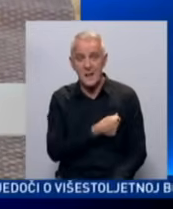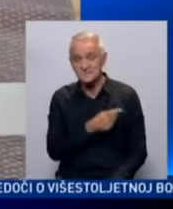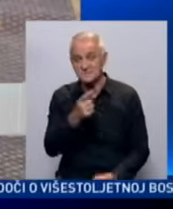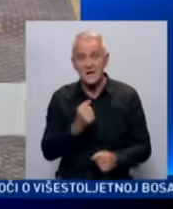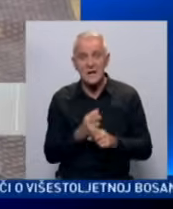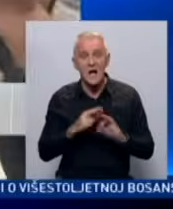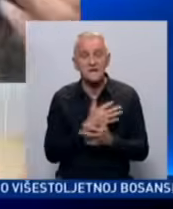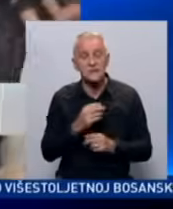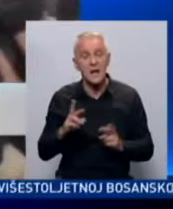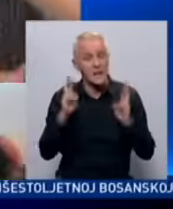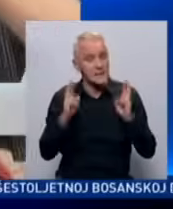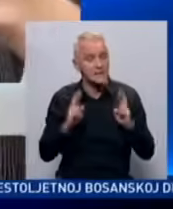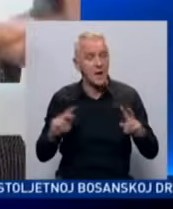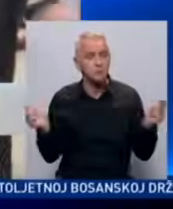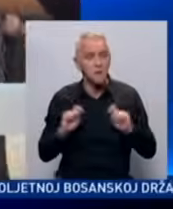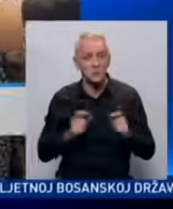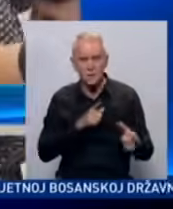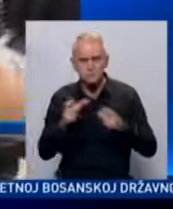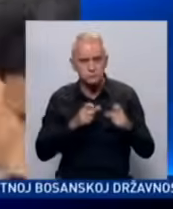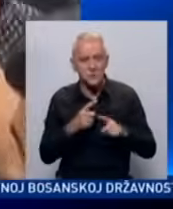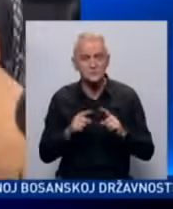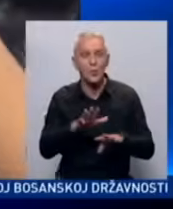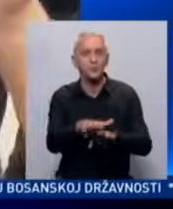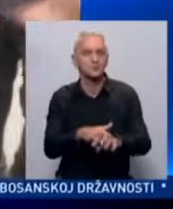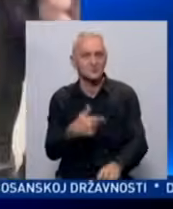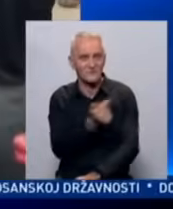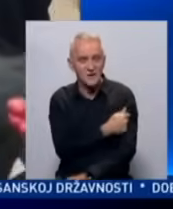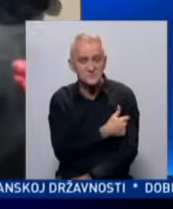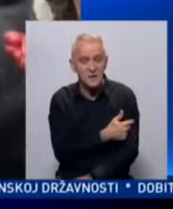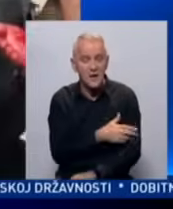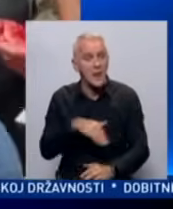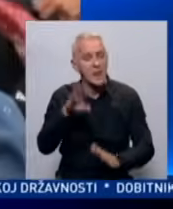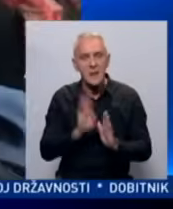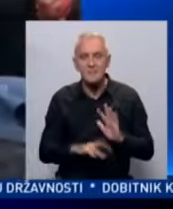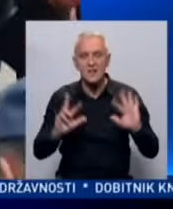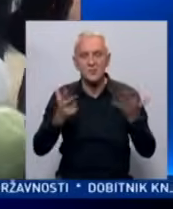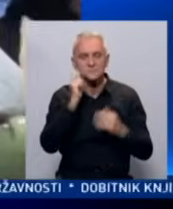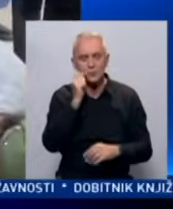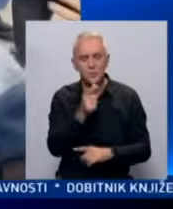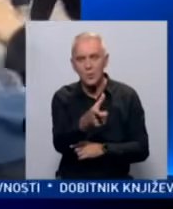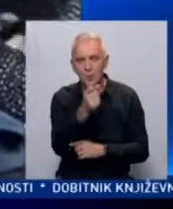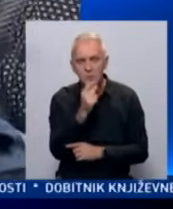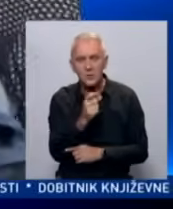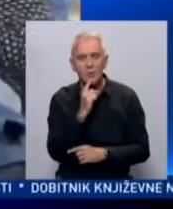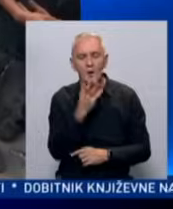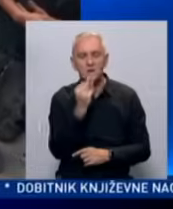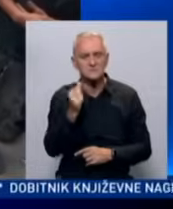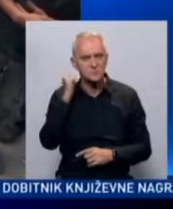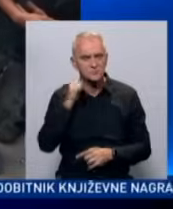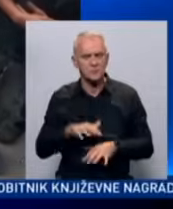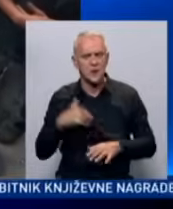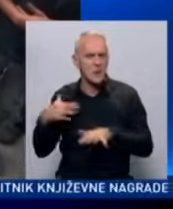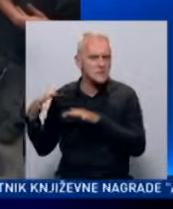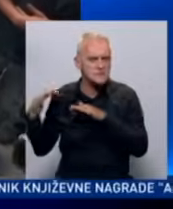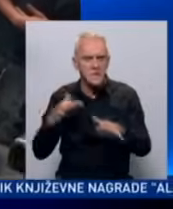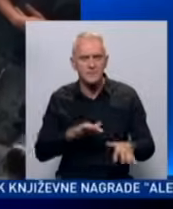se pauzirati borbe kako bi se omogućio početak vakcinacije. A najmanje 18 ljudi je ubijeno otkako je Izrael juče eskalirao svoj